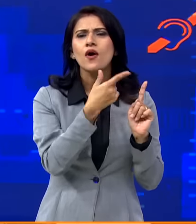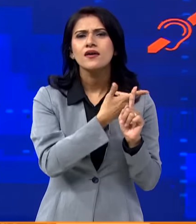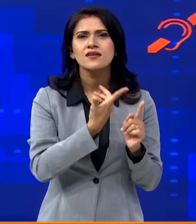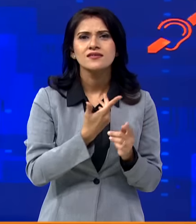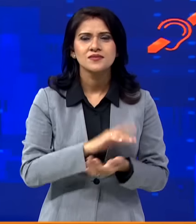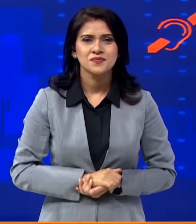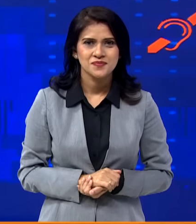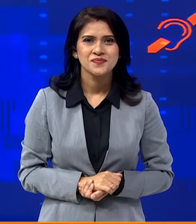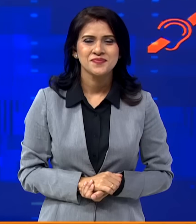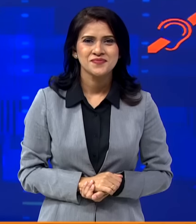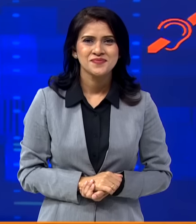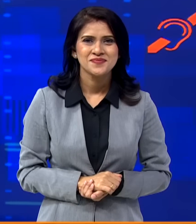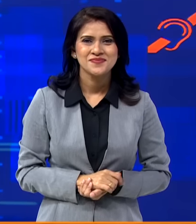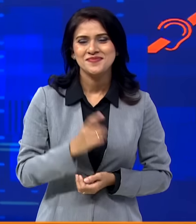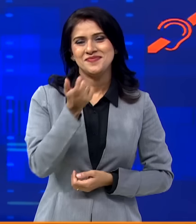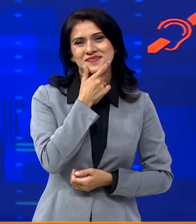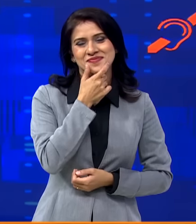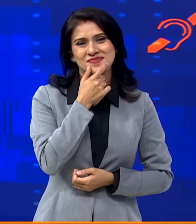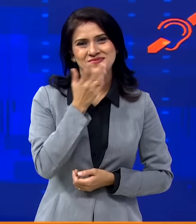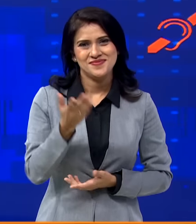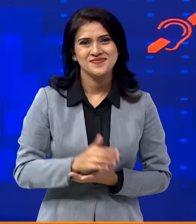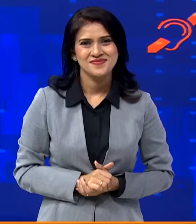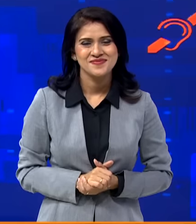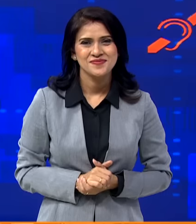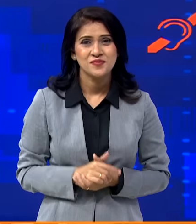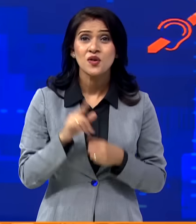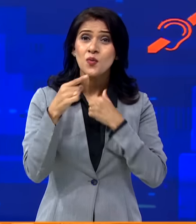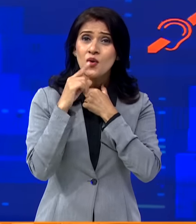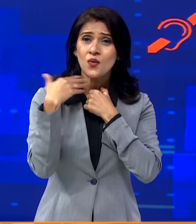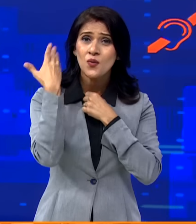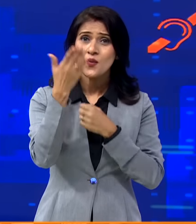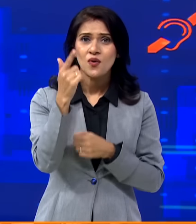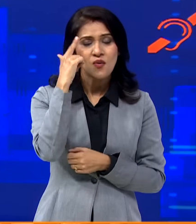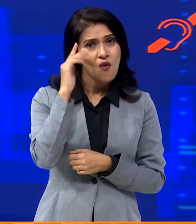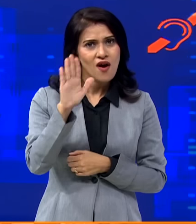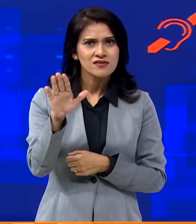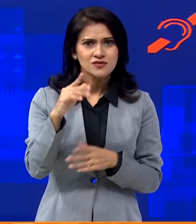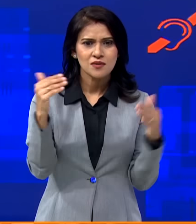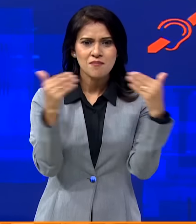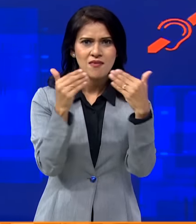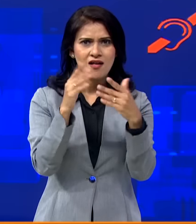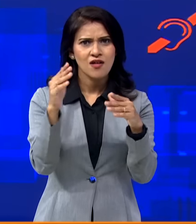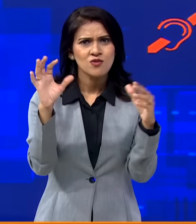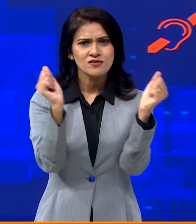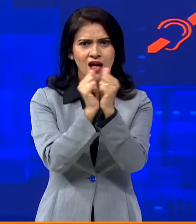है अब आप तो इतने वर्षों से जानते हैं बड़ा गंभीर सवाल